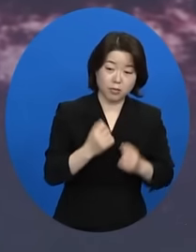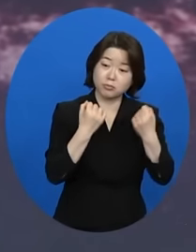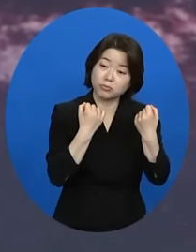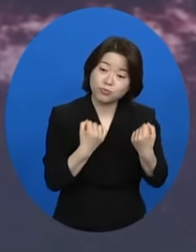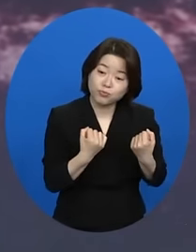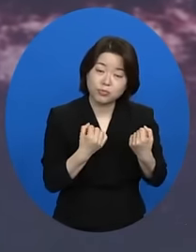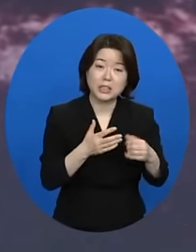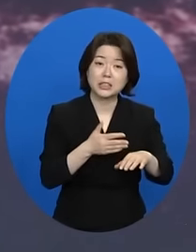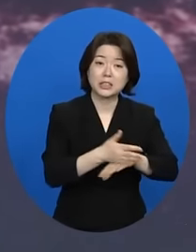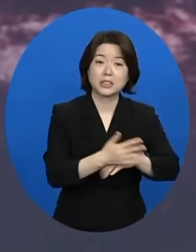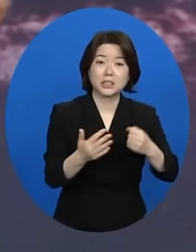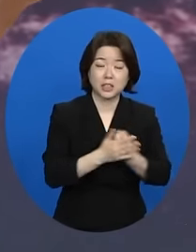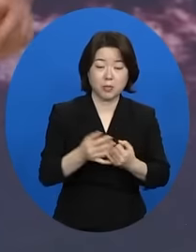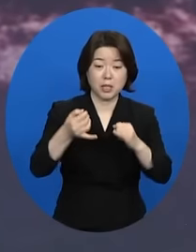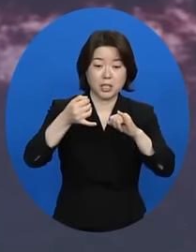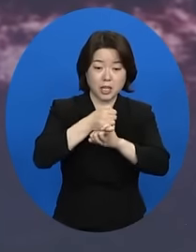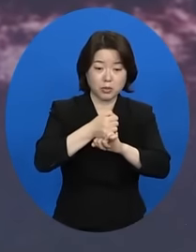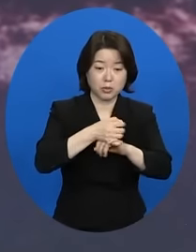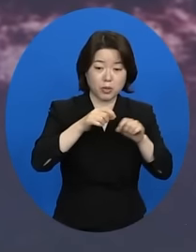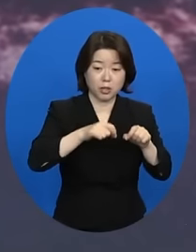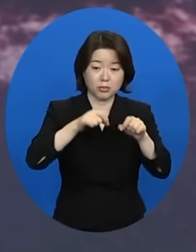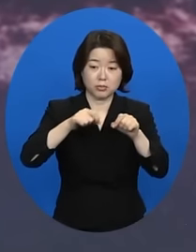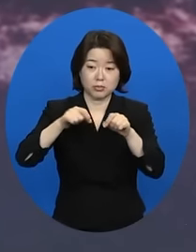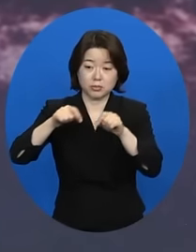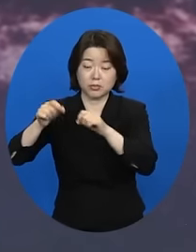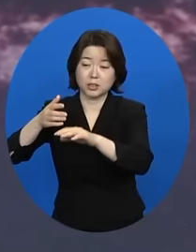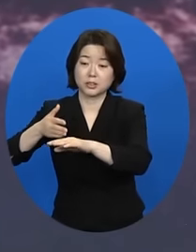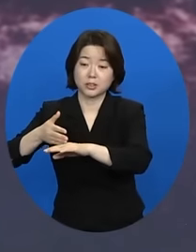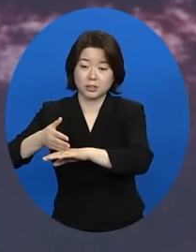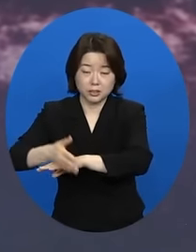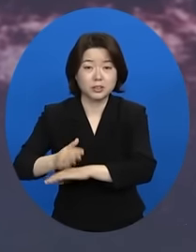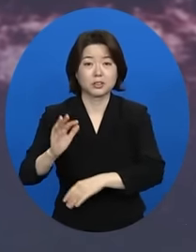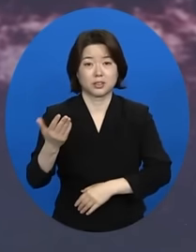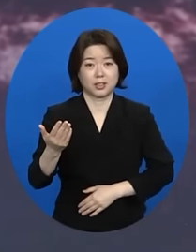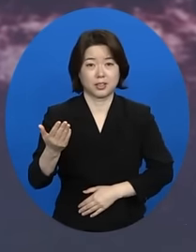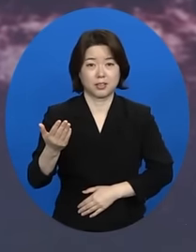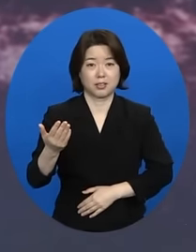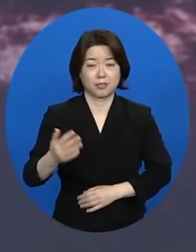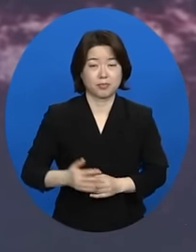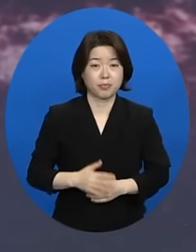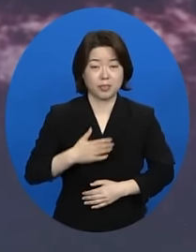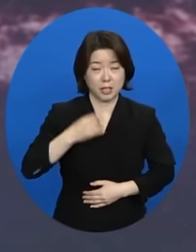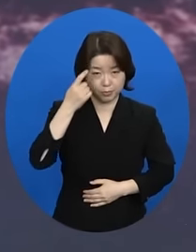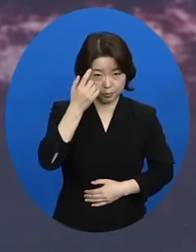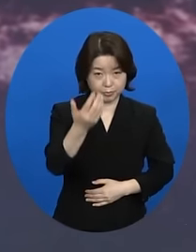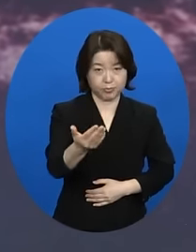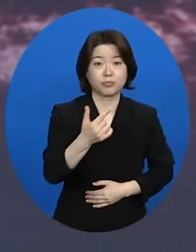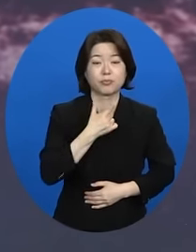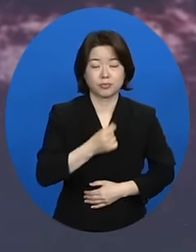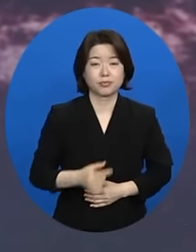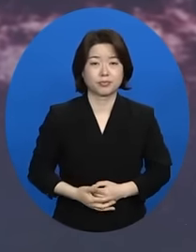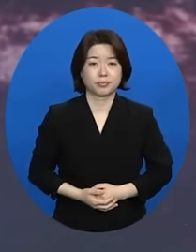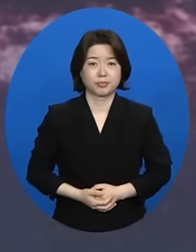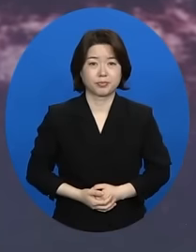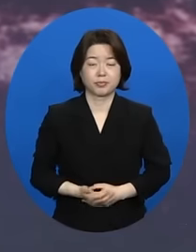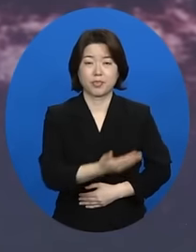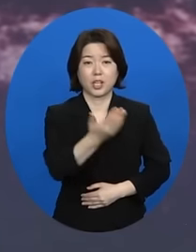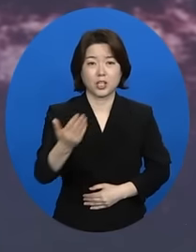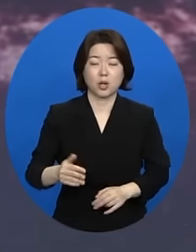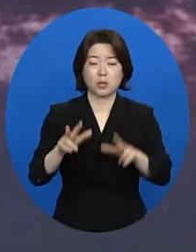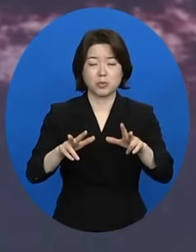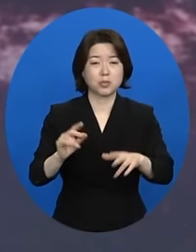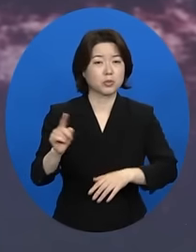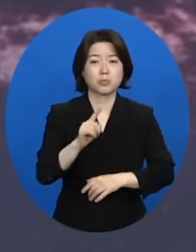때문에 약속이 계속 지체가 되는 것이죠. 제가 묻겠습니다. 여러분들은 지금